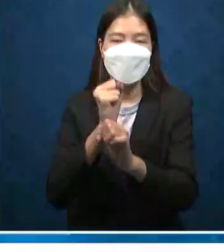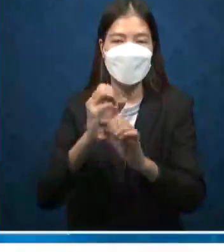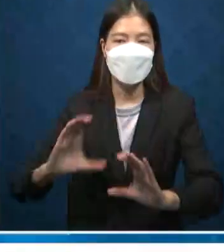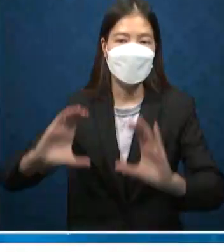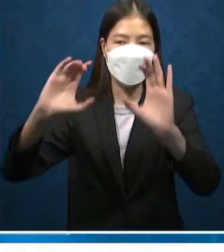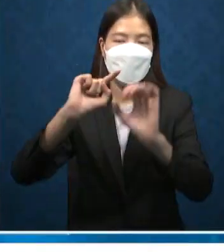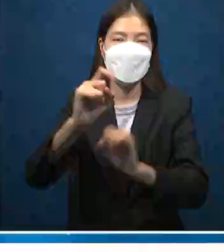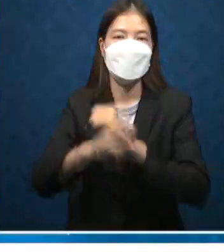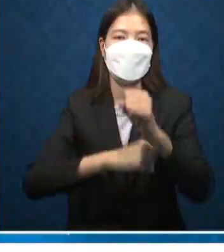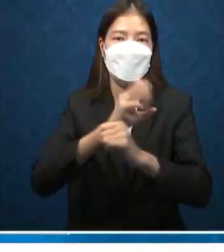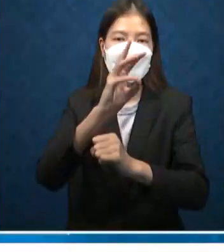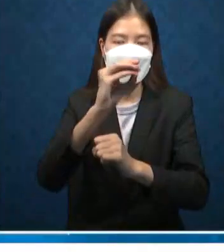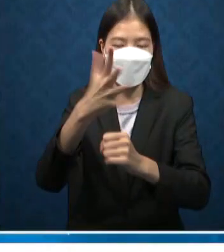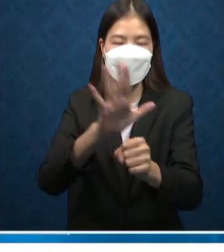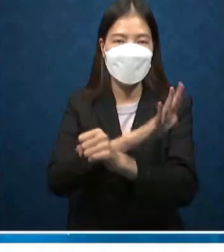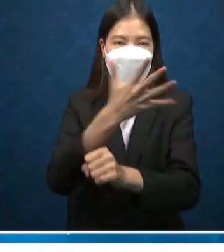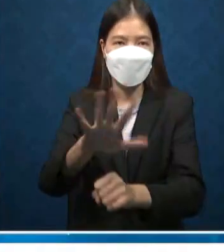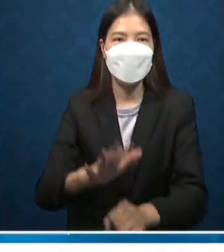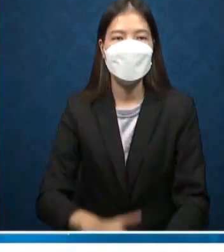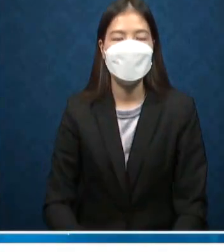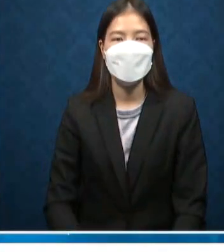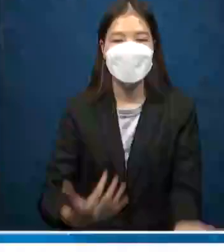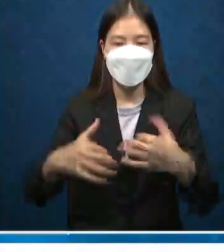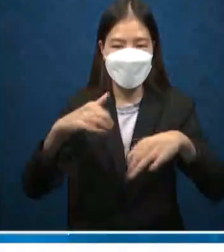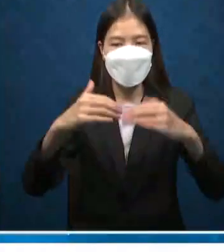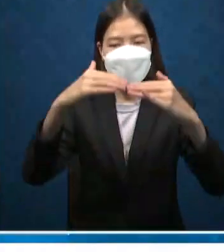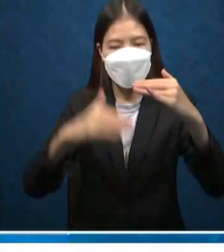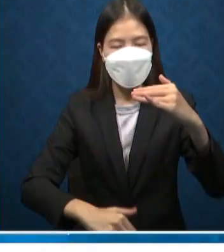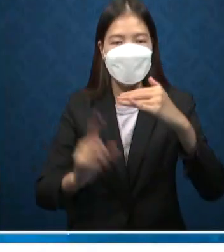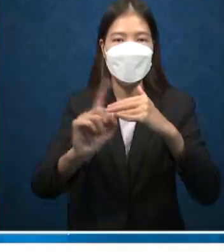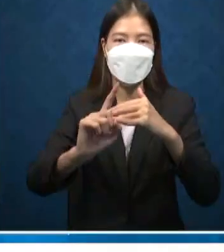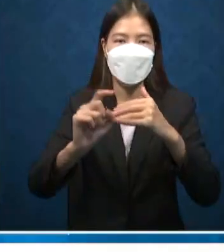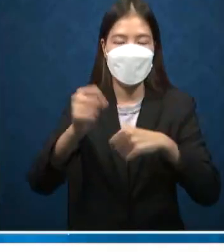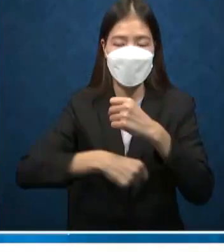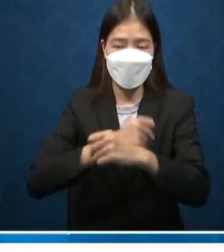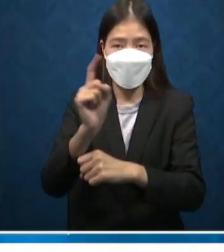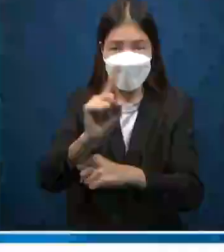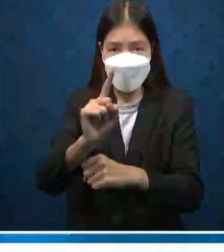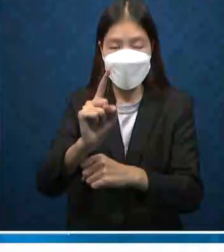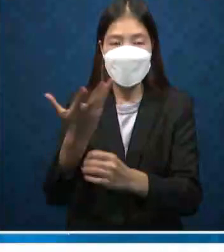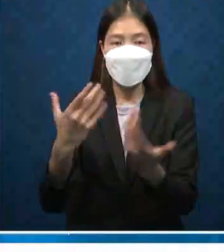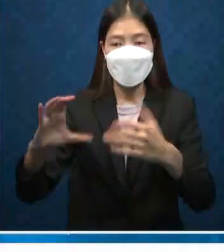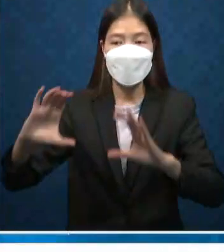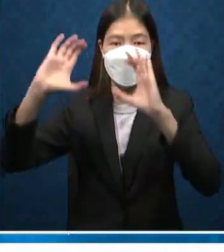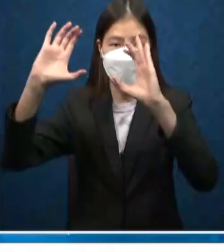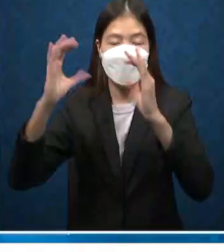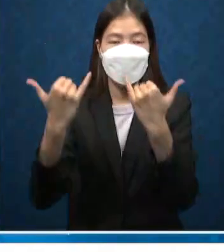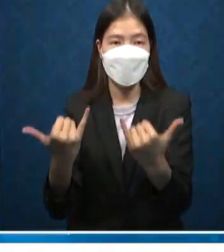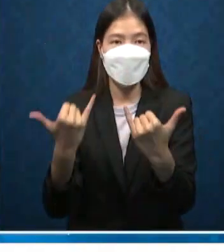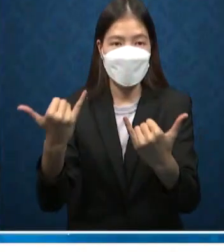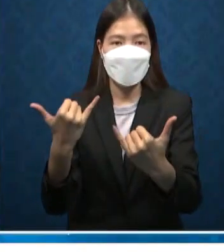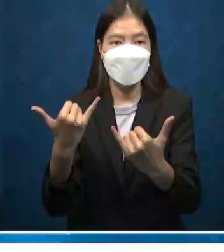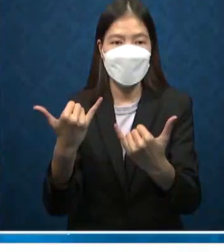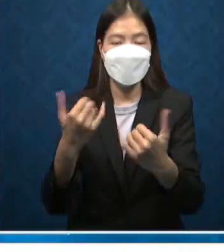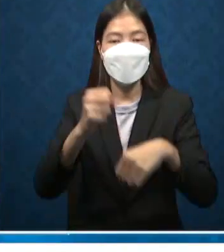กันในการที่จะดูซิไอ้ตรงนี้มันจะเริ่มลดกันได้เมื่อไหร่นะครับเพราะว่าข้าราชการในยุคที่กำลังจะ